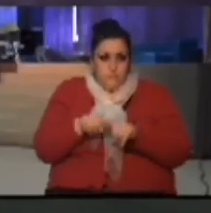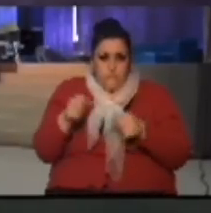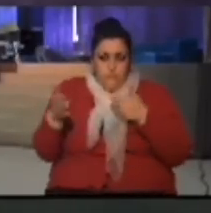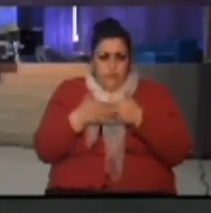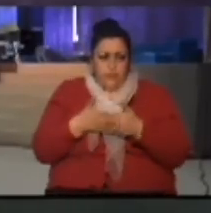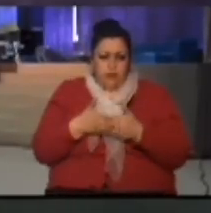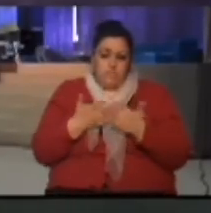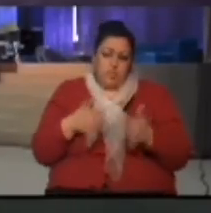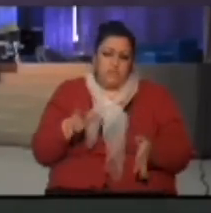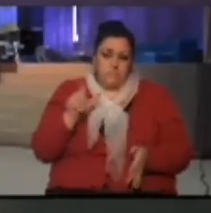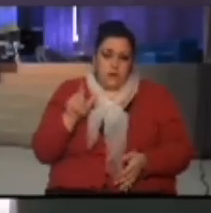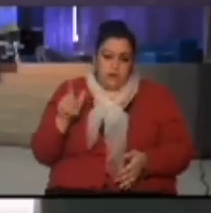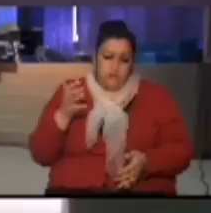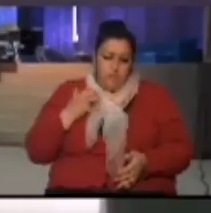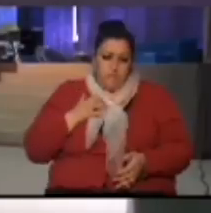մարդիկ